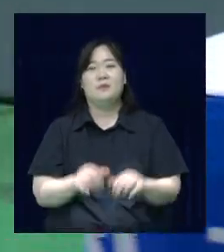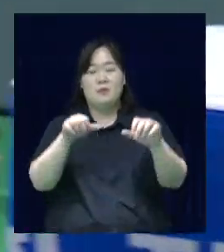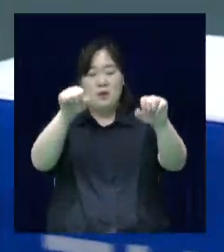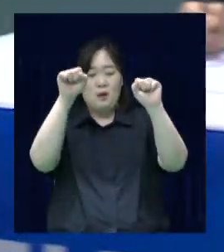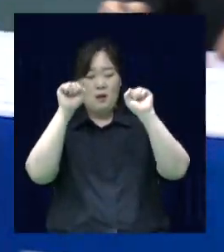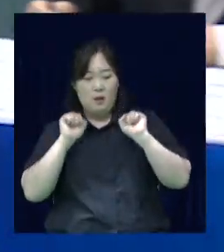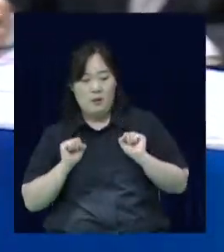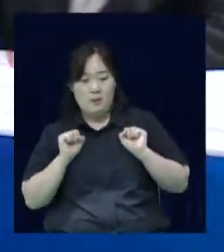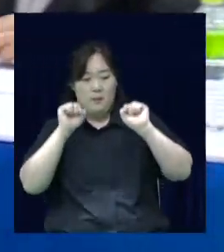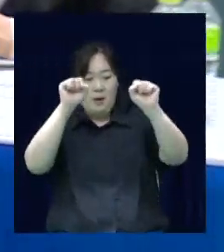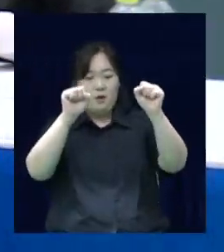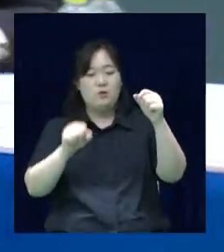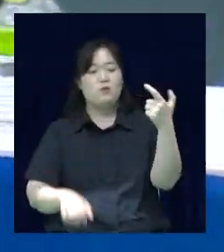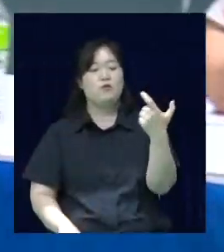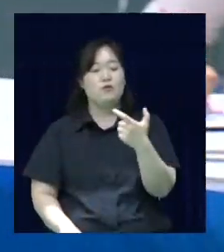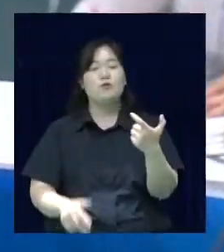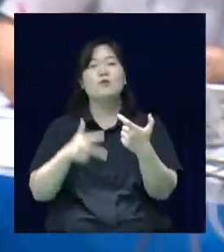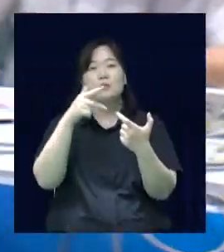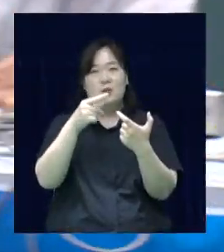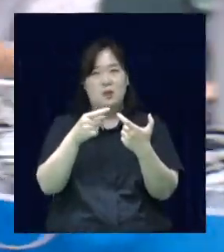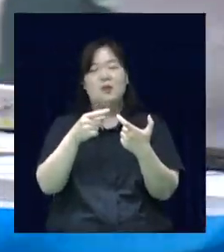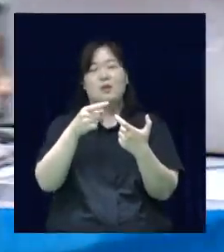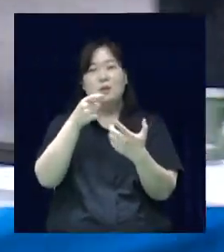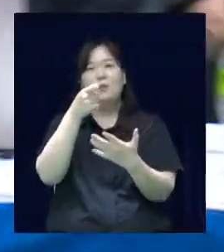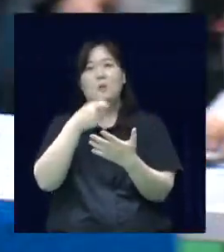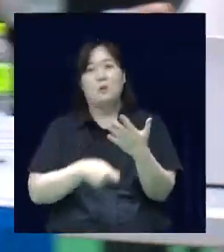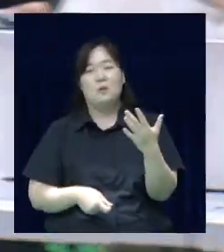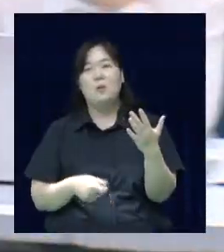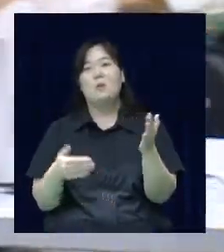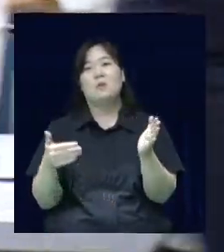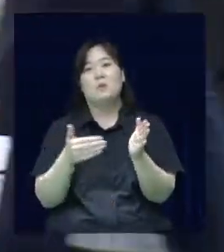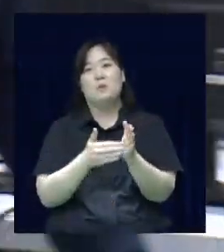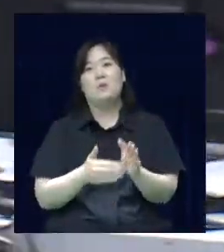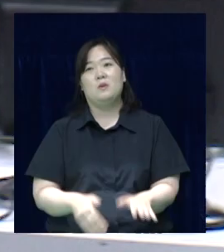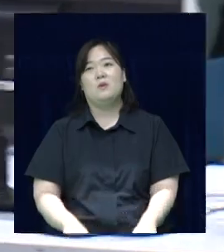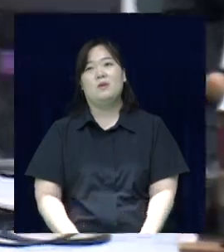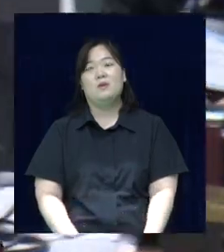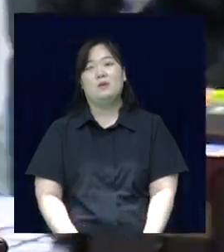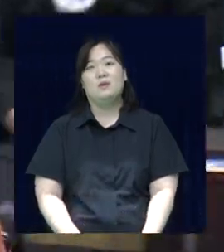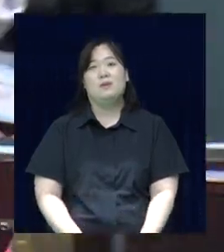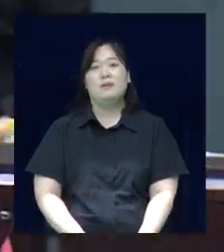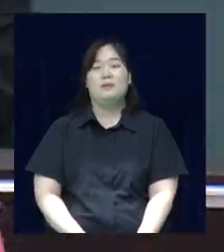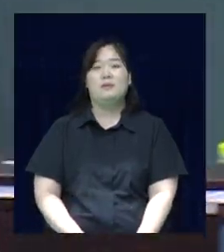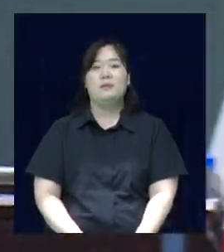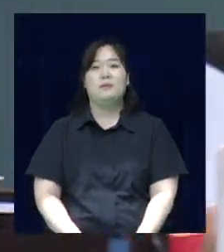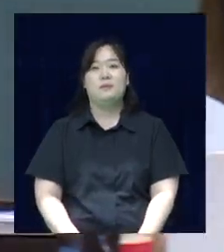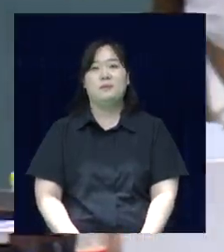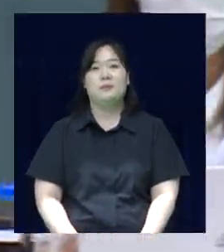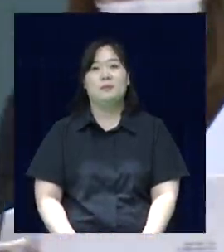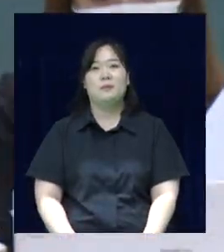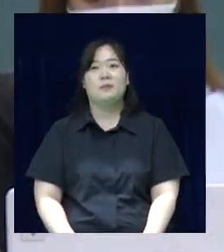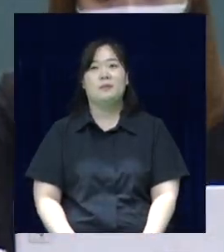파워리프팅은 60kg로 성공을 시켰던 박영서 선수로 일단은 기록을 하겠고요.